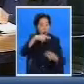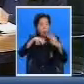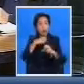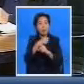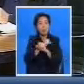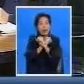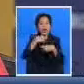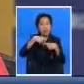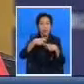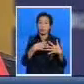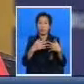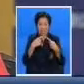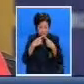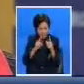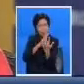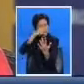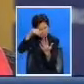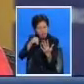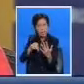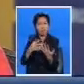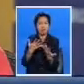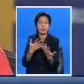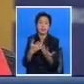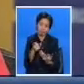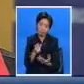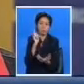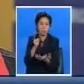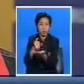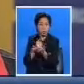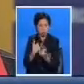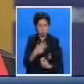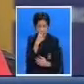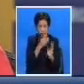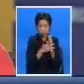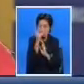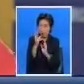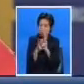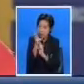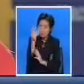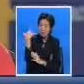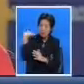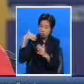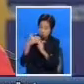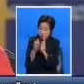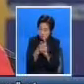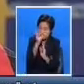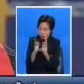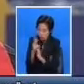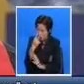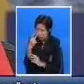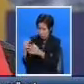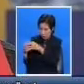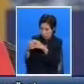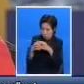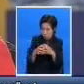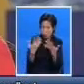นะครับตอนนี้ผมเห็นว่าในช่วง 2-3สัปดาห์ที่ผ่านมานะครับมีคณะต่างๆเข้ามาเดินเดินทางมา